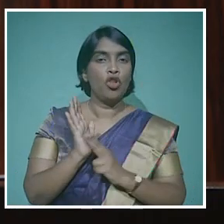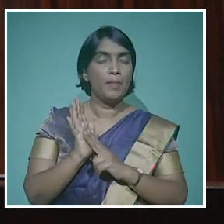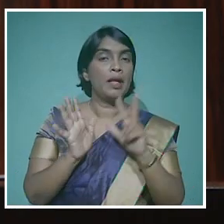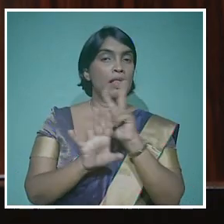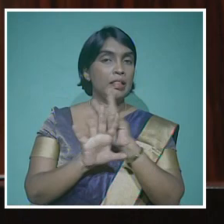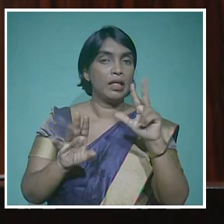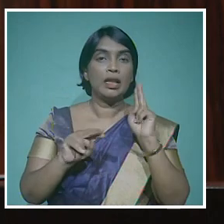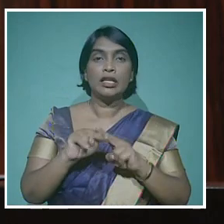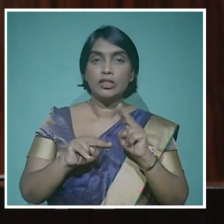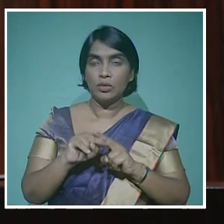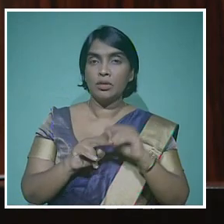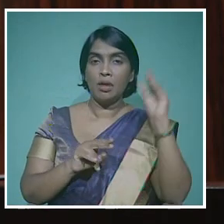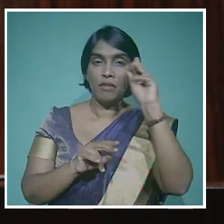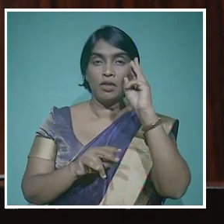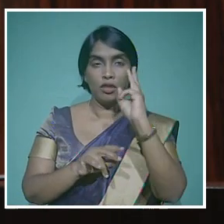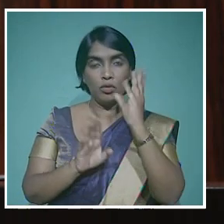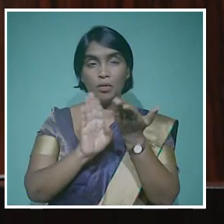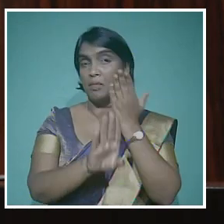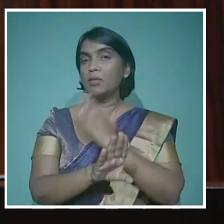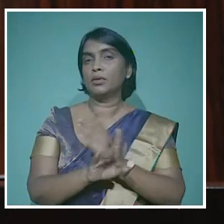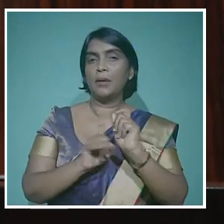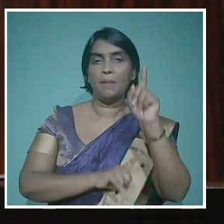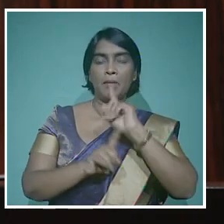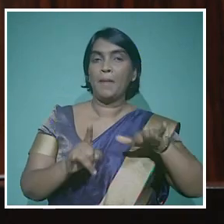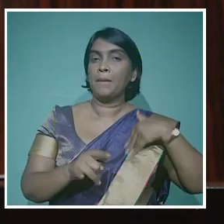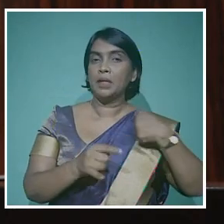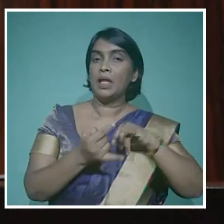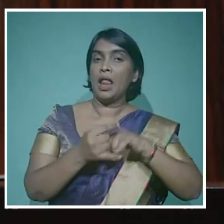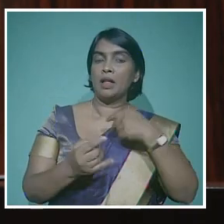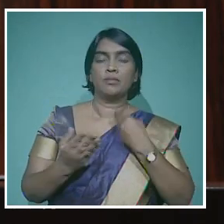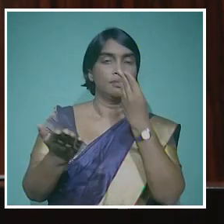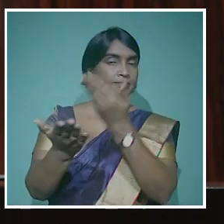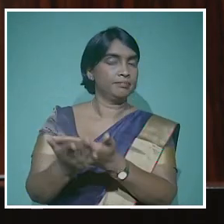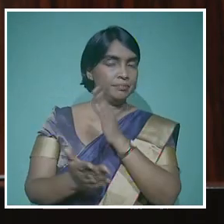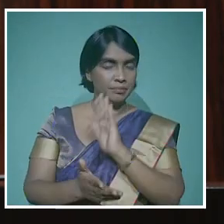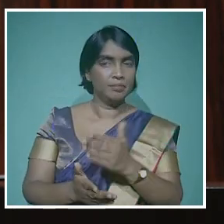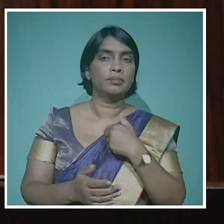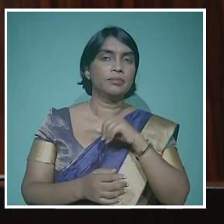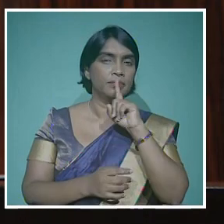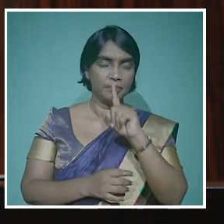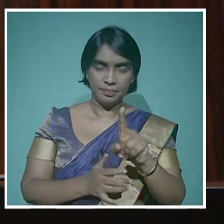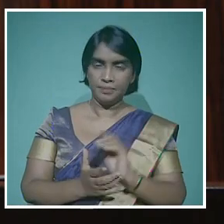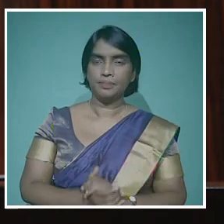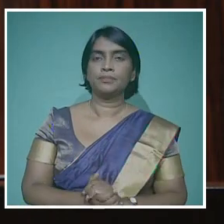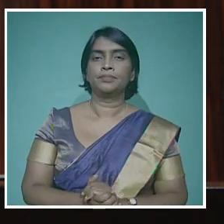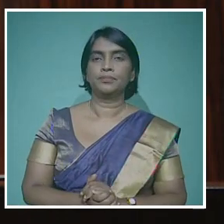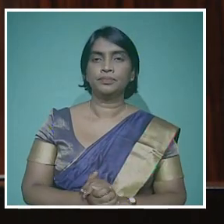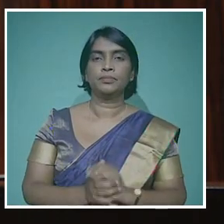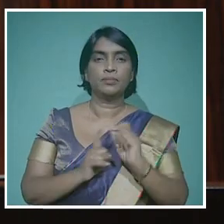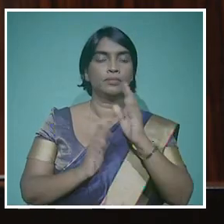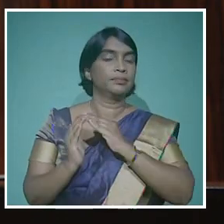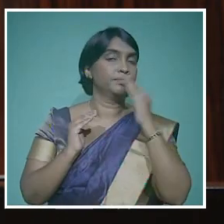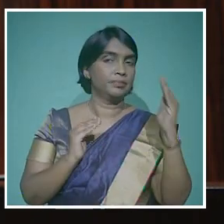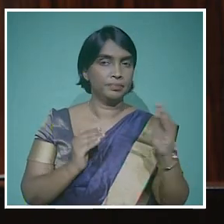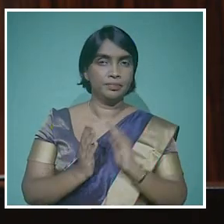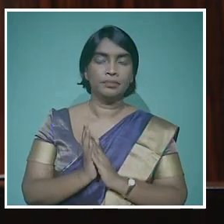වන සිකුරාදා අපරභාග 3ට හෝ ඊට ප්‍රථම පාර්ලිමේන්තුවේ මහලේ කම්බරය වෙත බාර දිය යුතු බව දැනුම් දීමට කැමැත්තිමි. සභාව කල්තැබීම